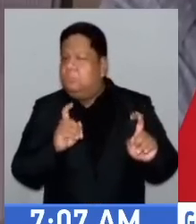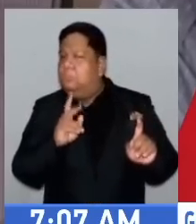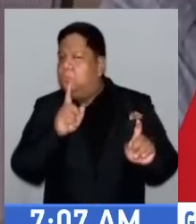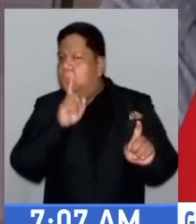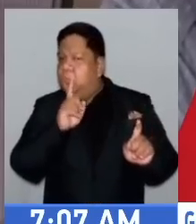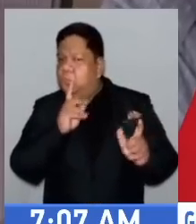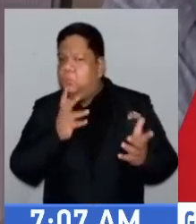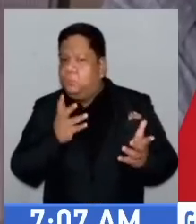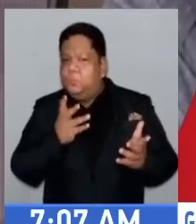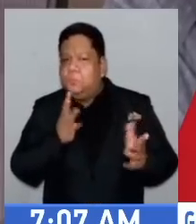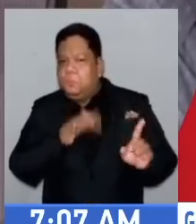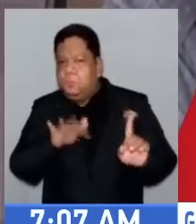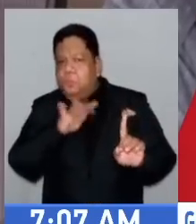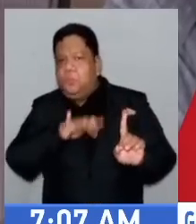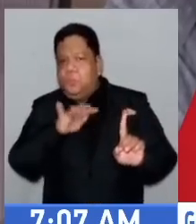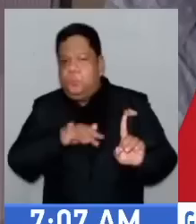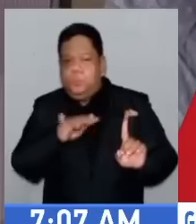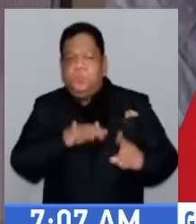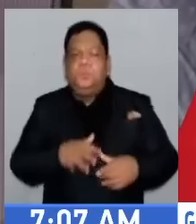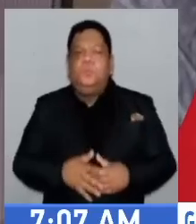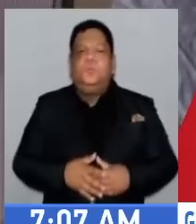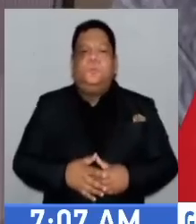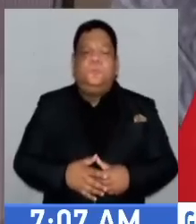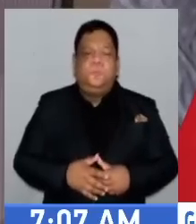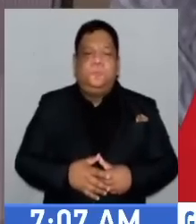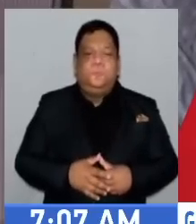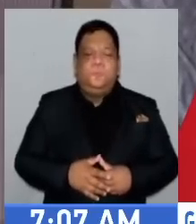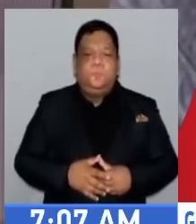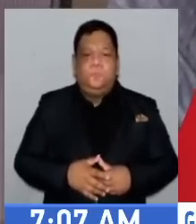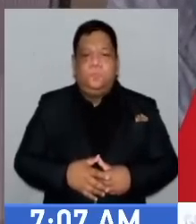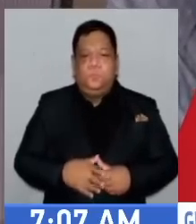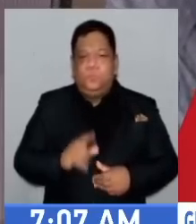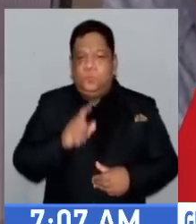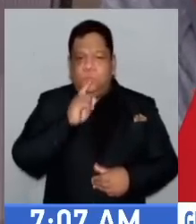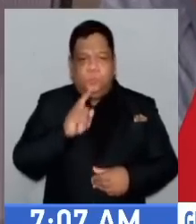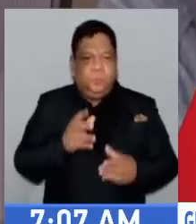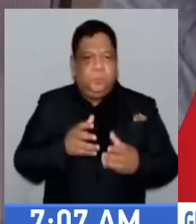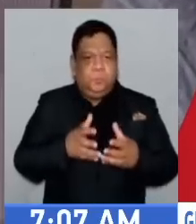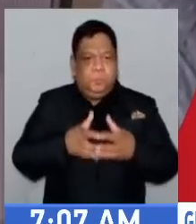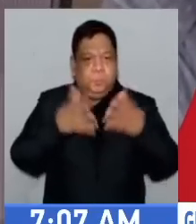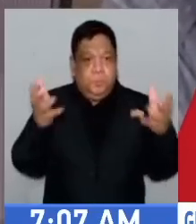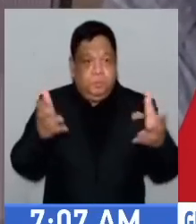surveillance, close surveillance ang ginawa namin yan, intensive surveillance hanggang sa